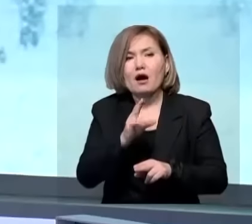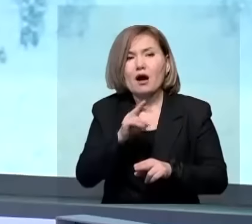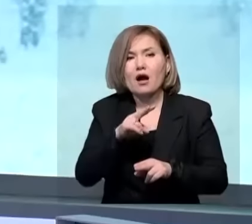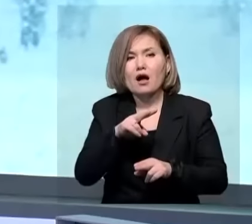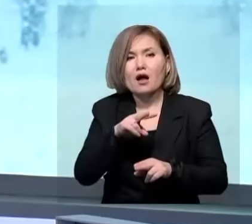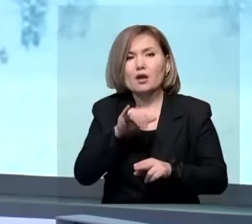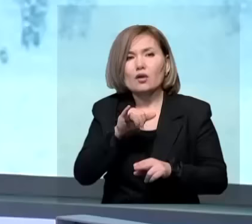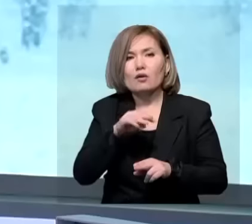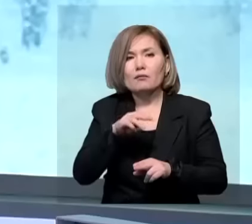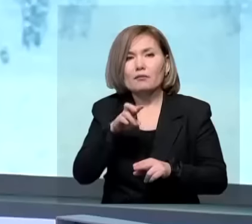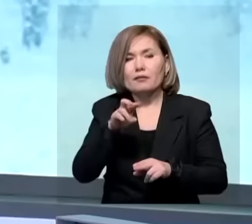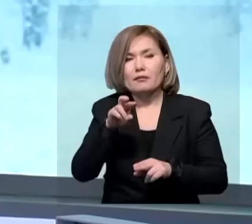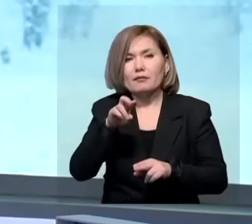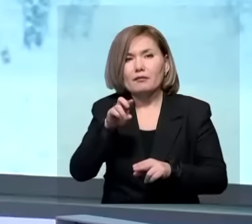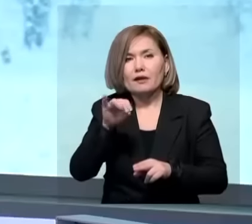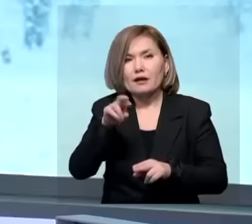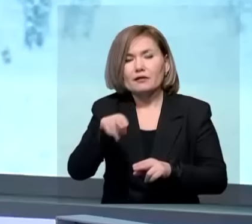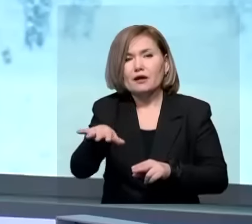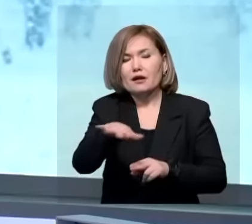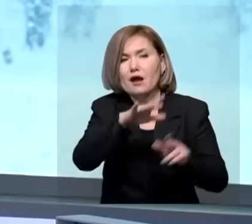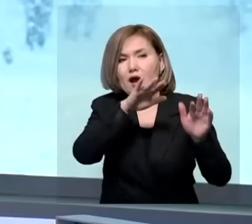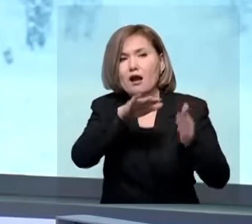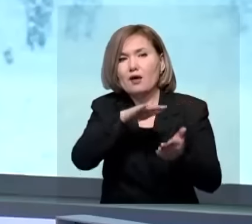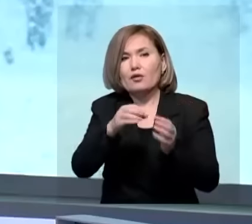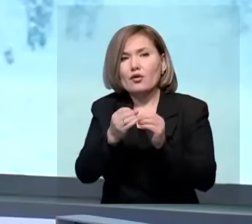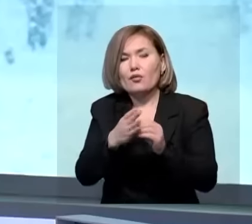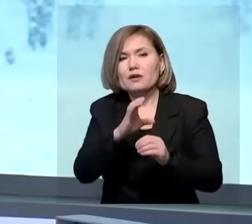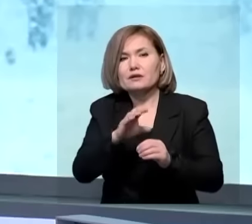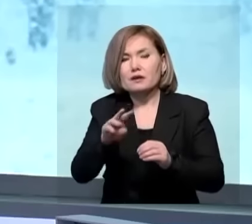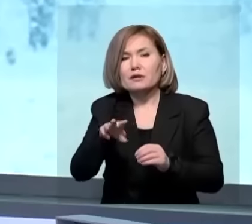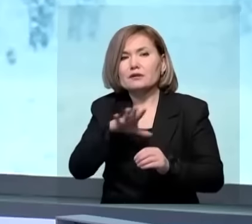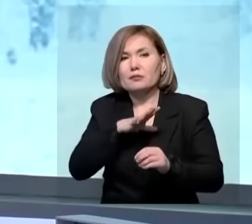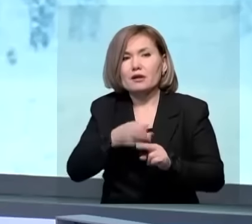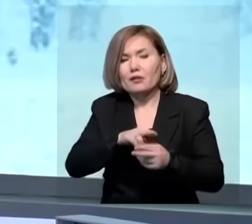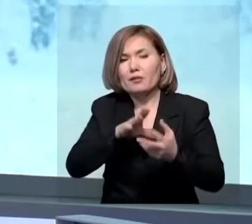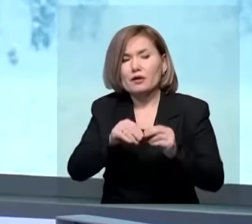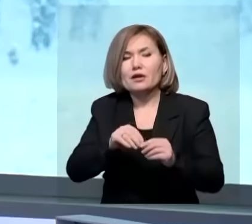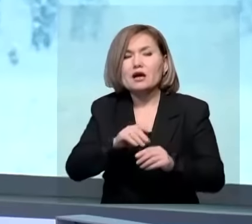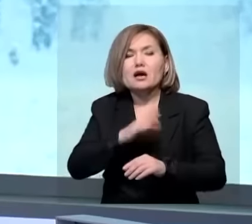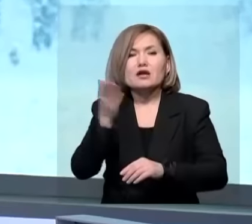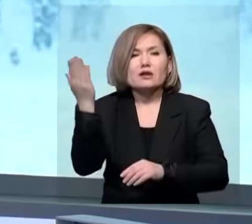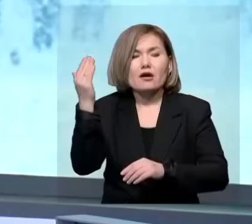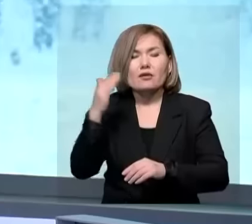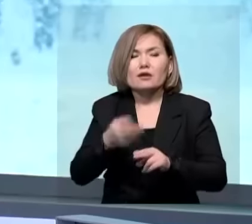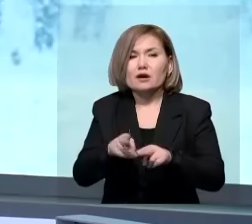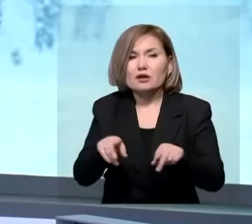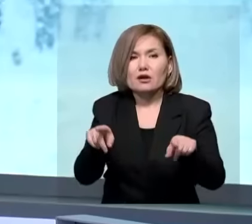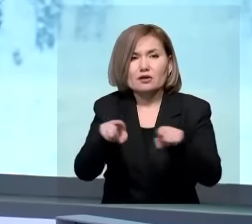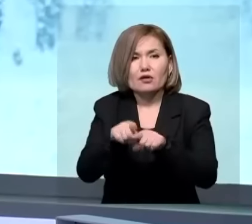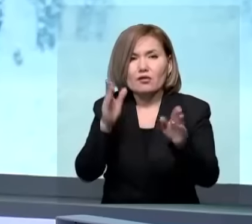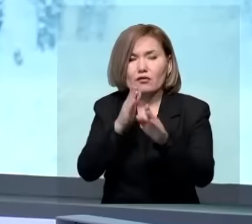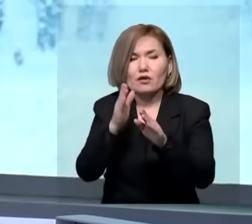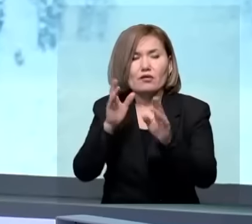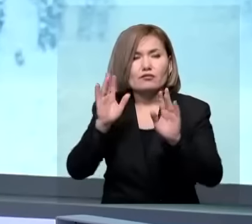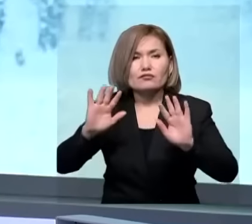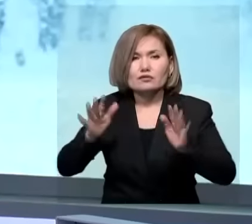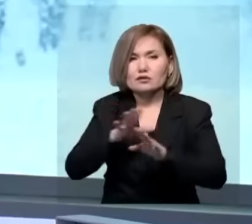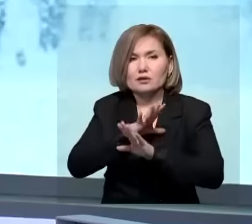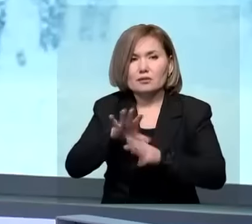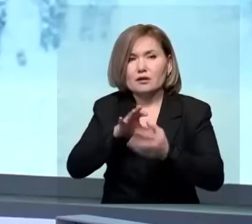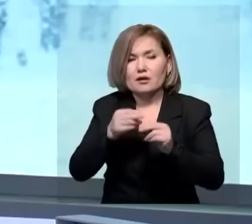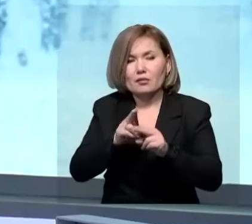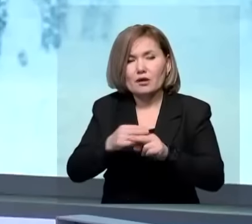округіне жауған қардың қалыңдығы 15 сантиметрге жетті. Мұндай қолайсыз ауа райы соңғы 2 жылда болмаған екен. Колумбия